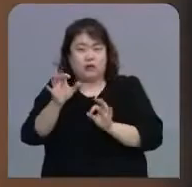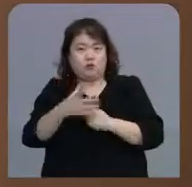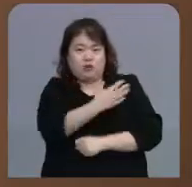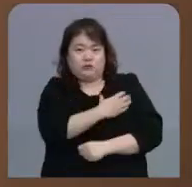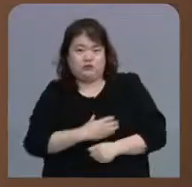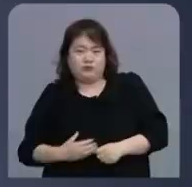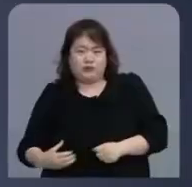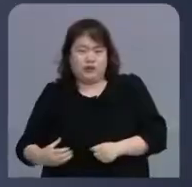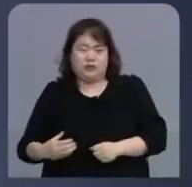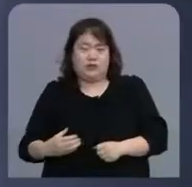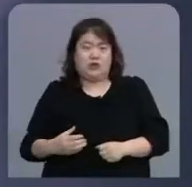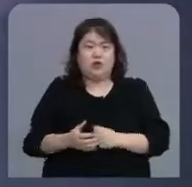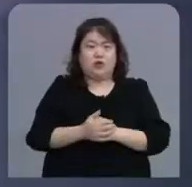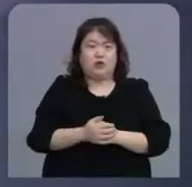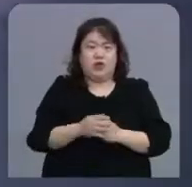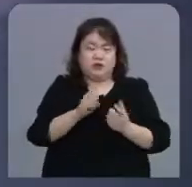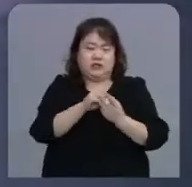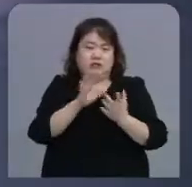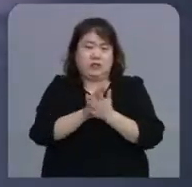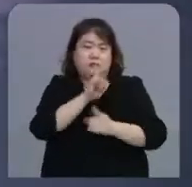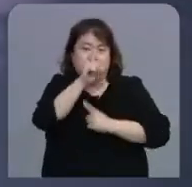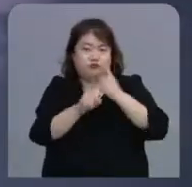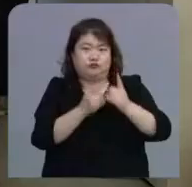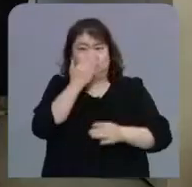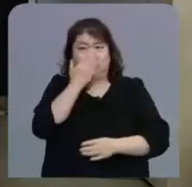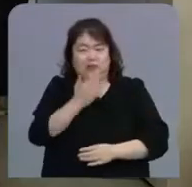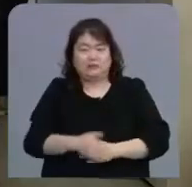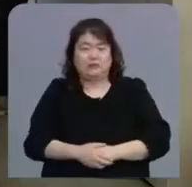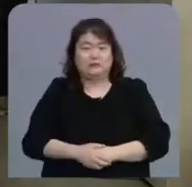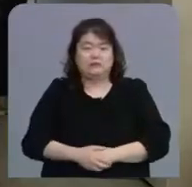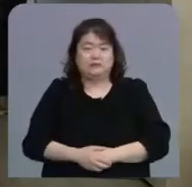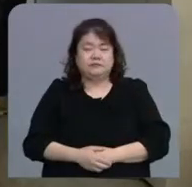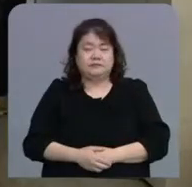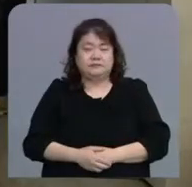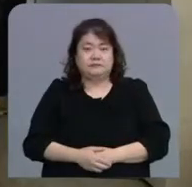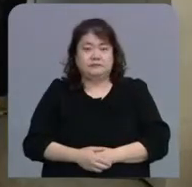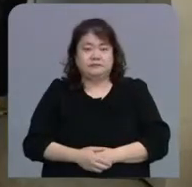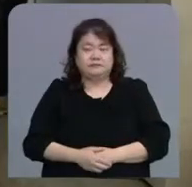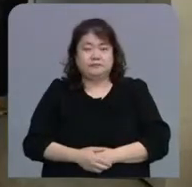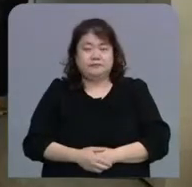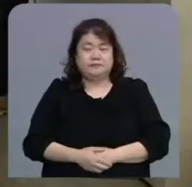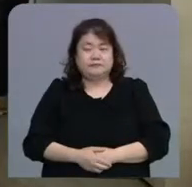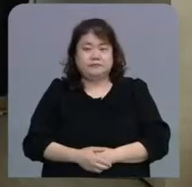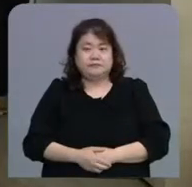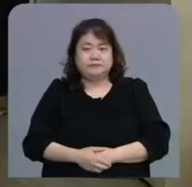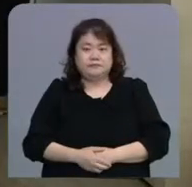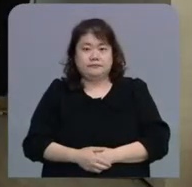읍면동 주민센터를 통해 현장 접수도 가능합니다. KBS 뉴스 진유민입니다.